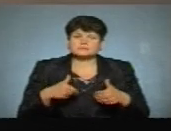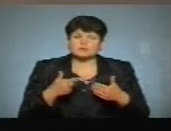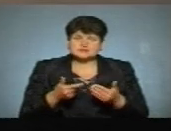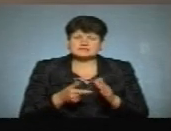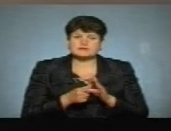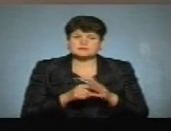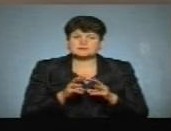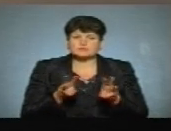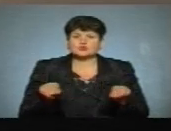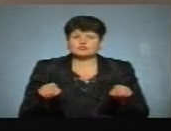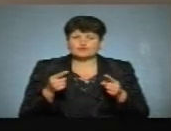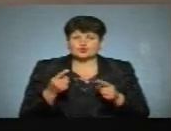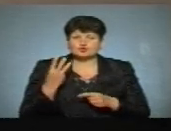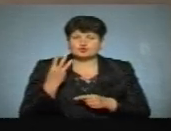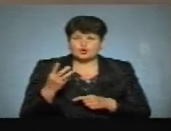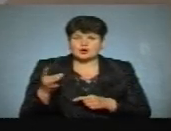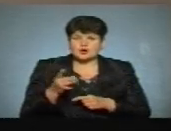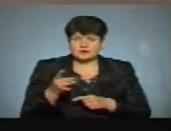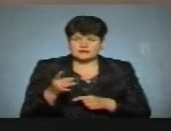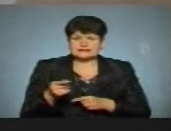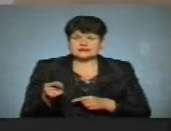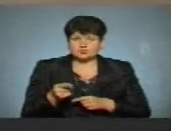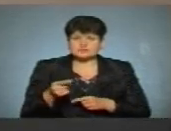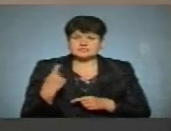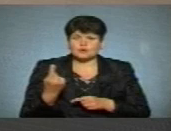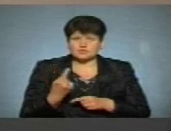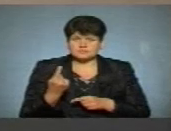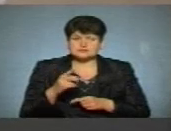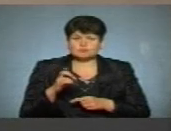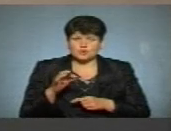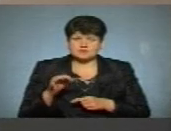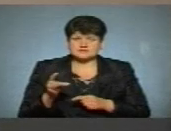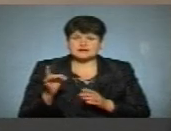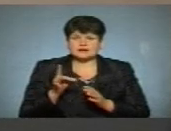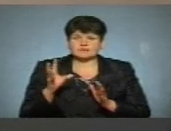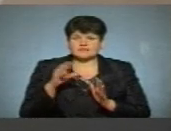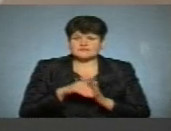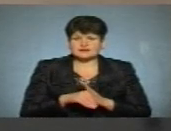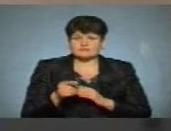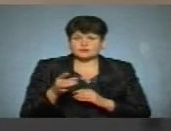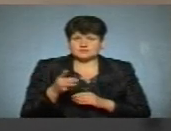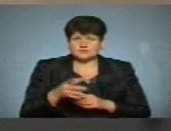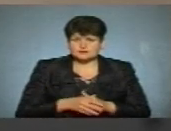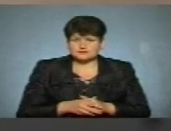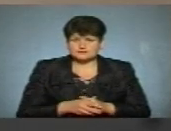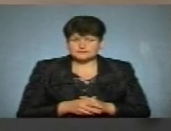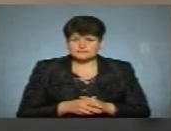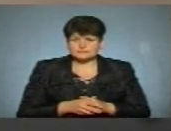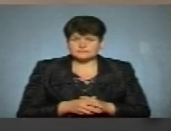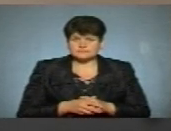про створення трьох районів. Тернопільській області і Зборівський район має перейти до Тернопільського району. Це була мета